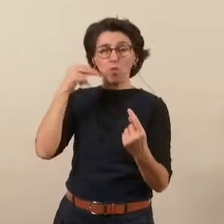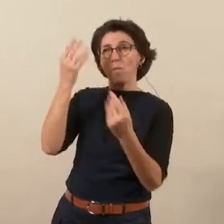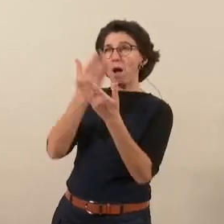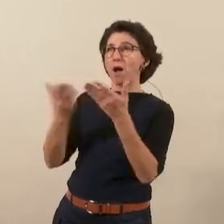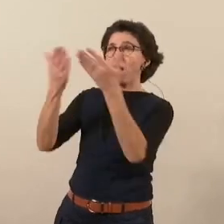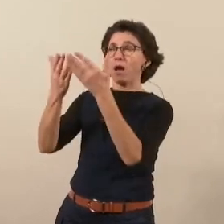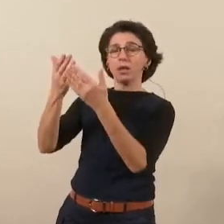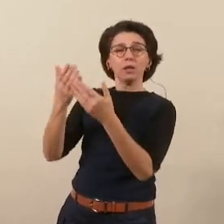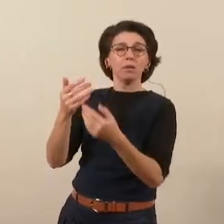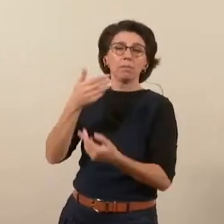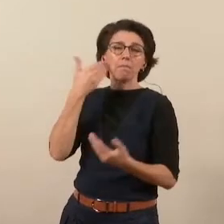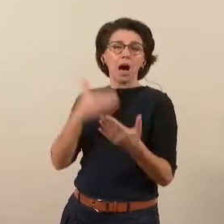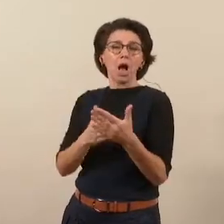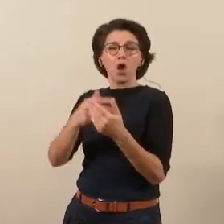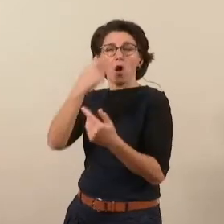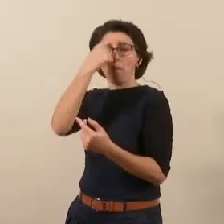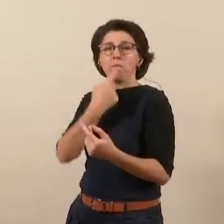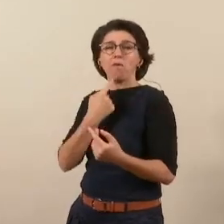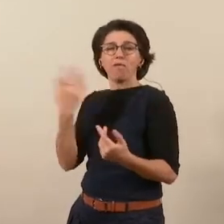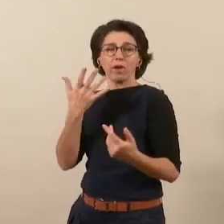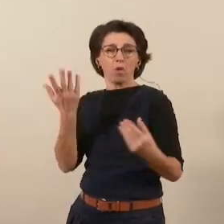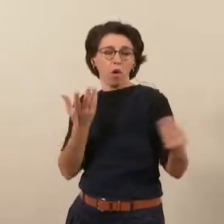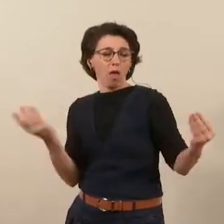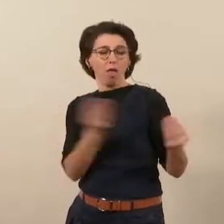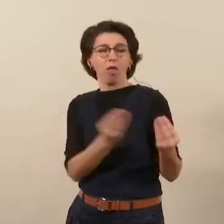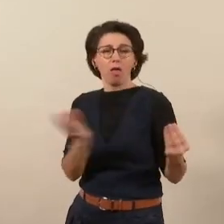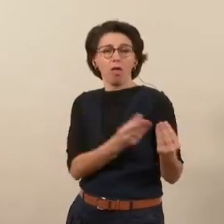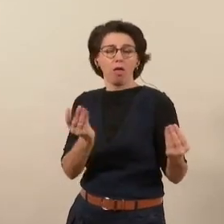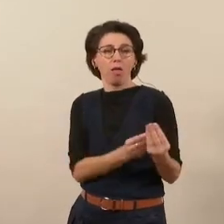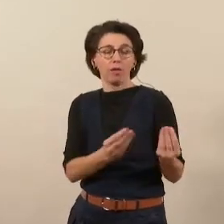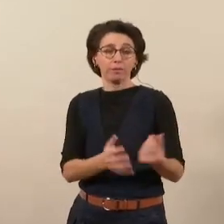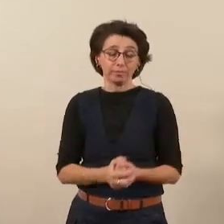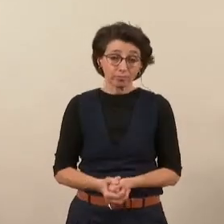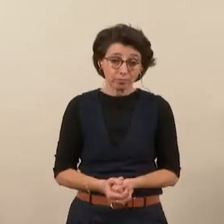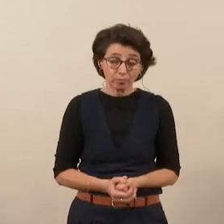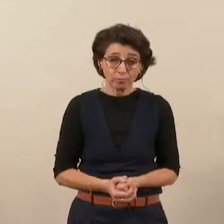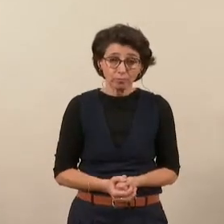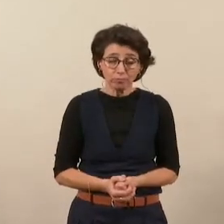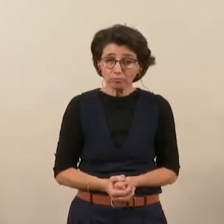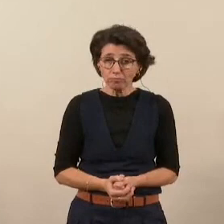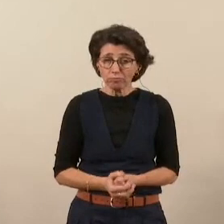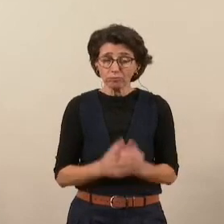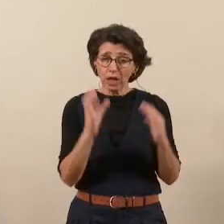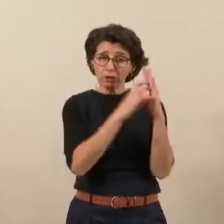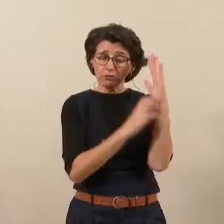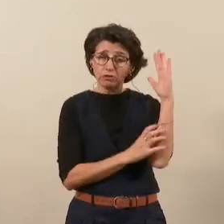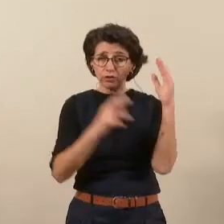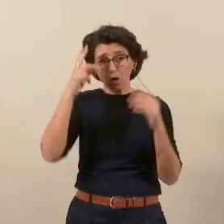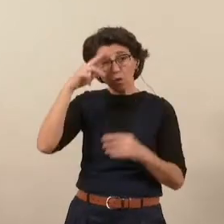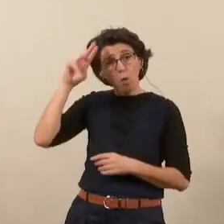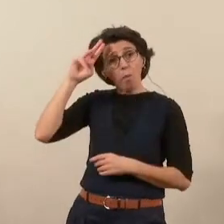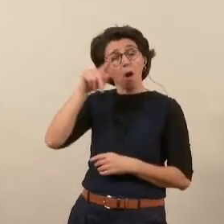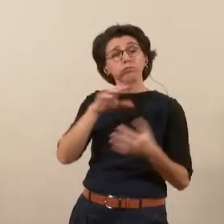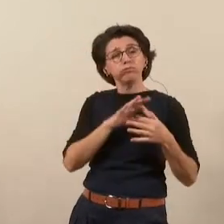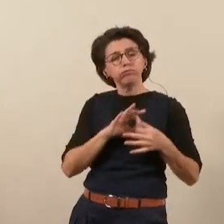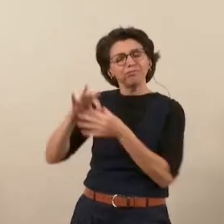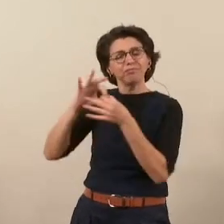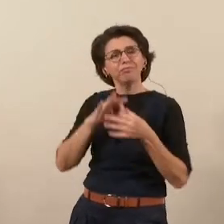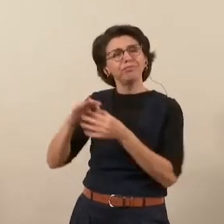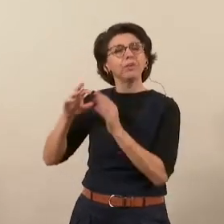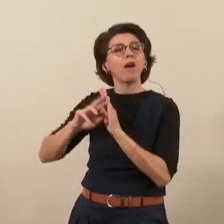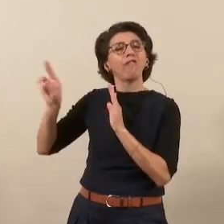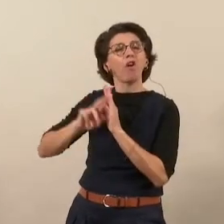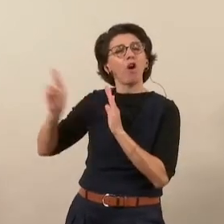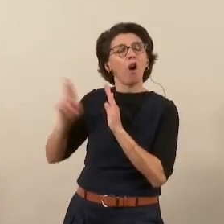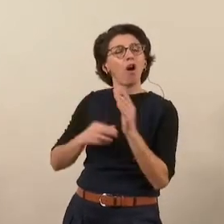cette société diversitaire poussée jusqu'à la déraison. D'ailleurs, la charte européenne à laquelle vous faites référence, car vous adorez